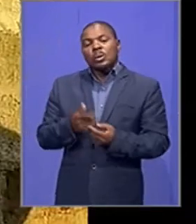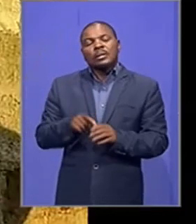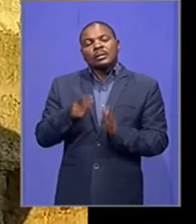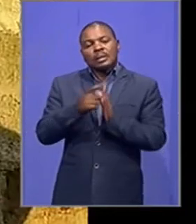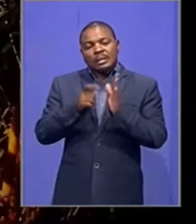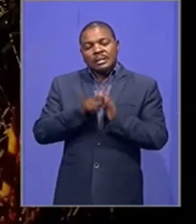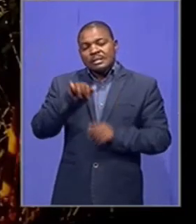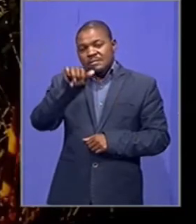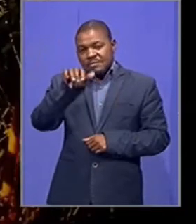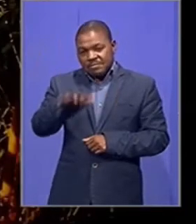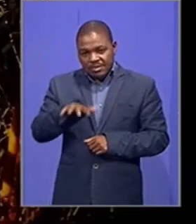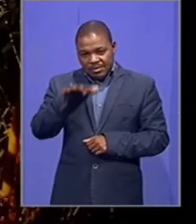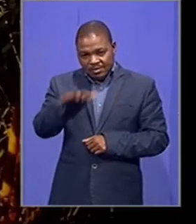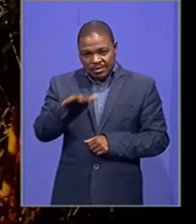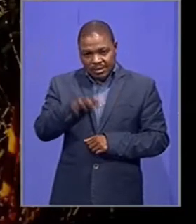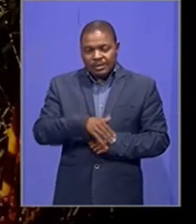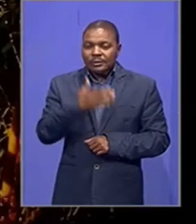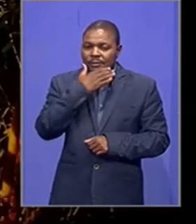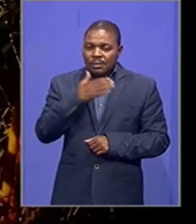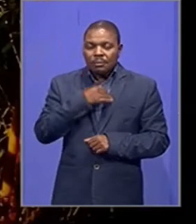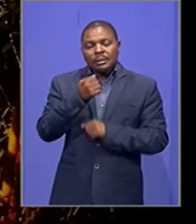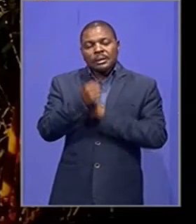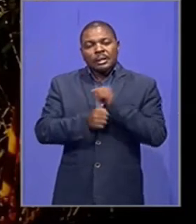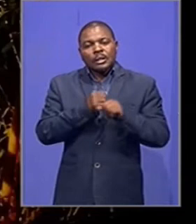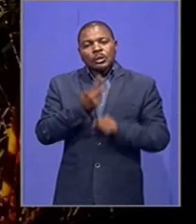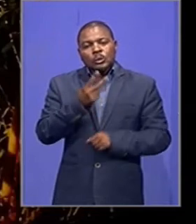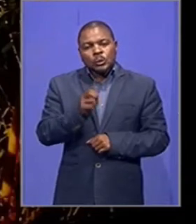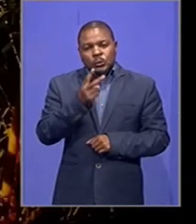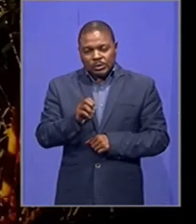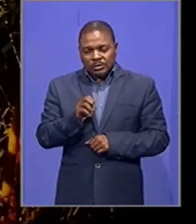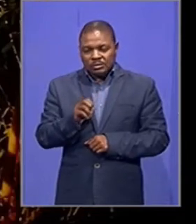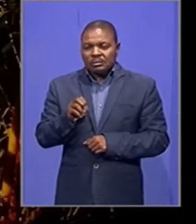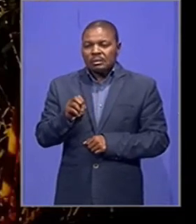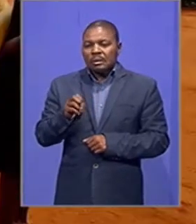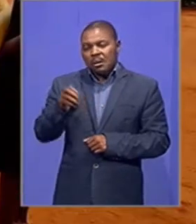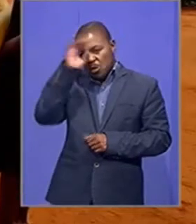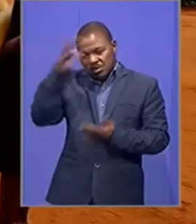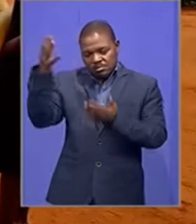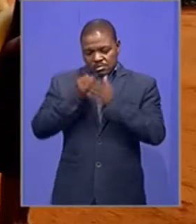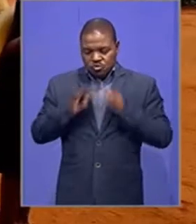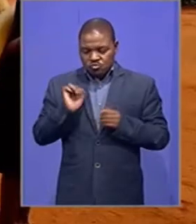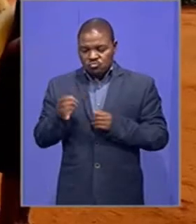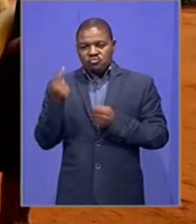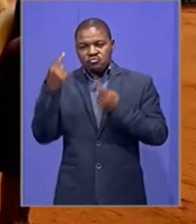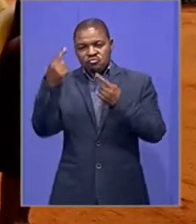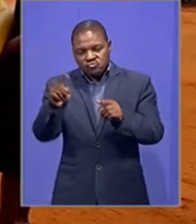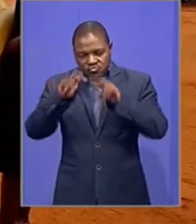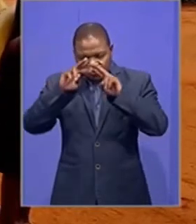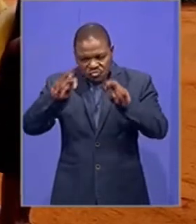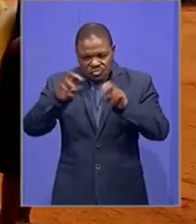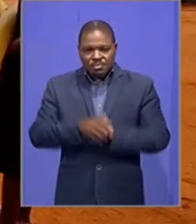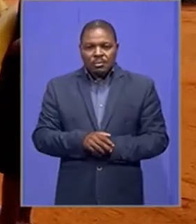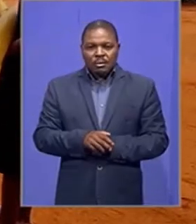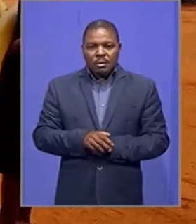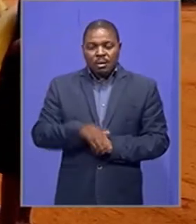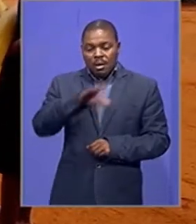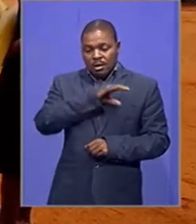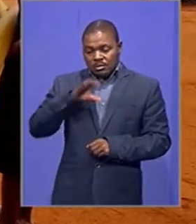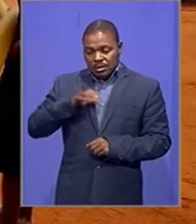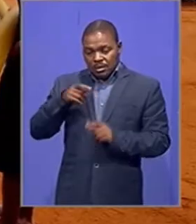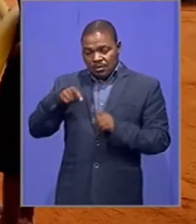ya Disemere ka ngwaga wa 2020, matšatši a mabedi morago ga polao ye sehlogo ye. Mokhanselara go tšwa masepaleng wa